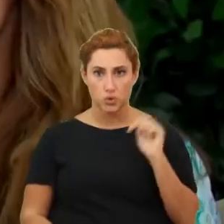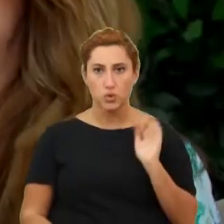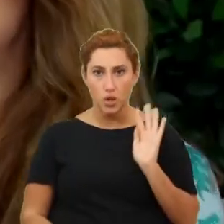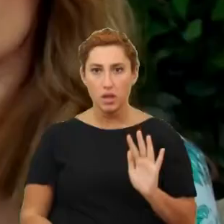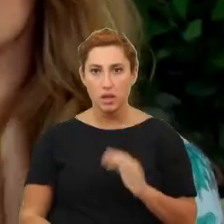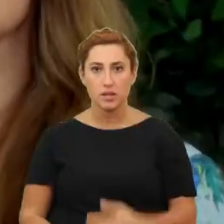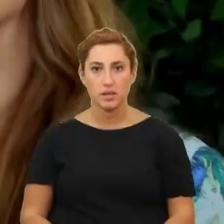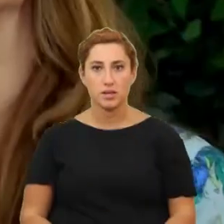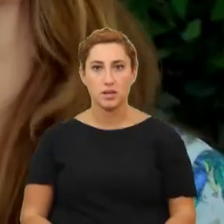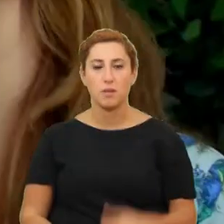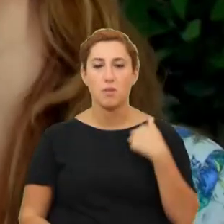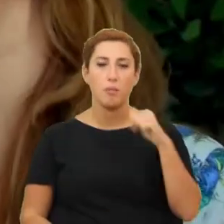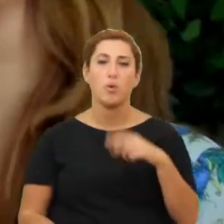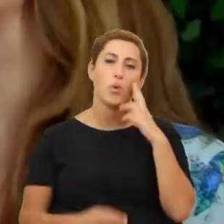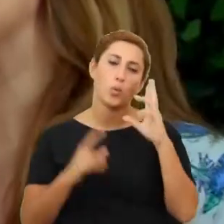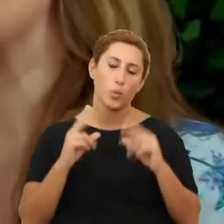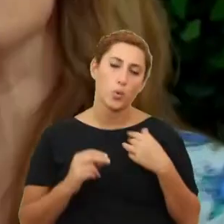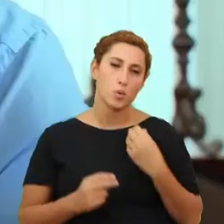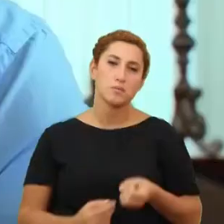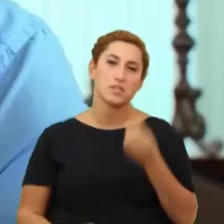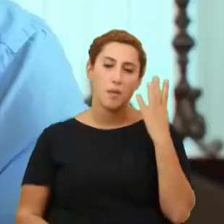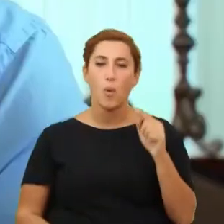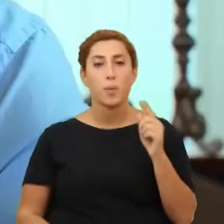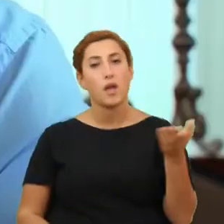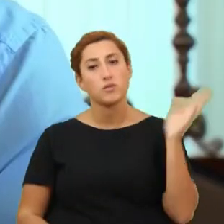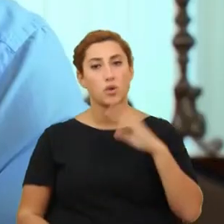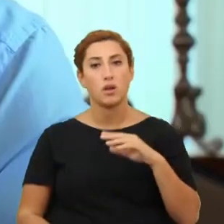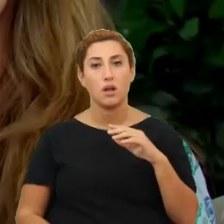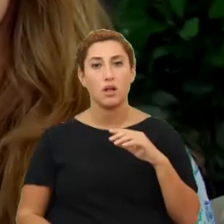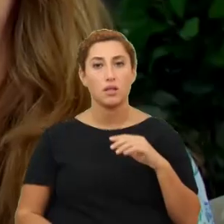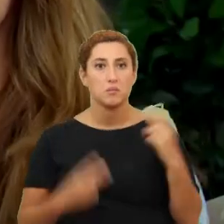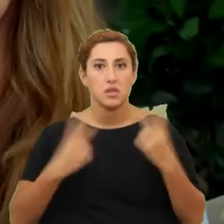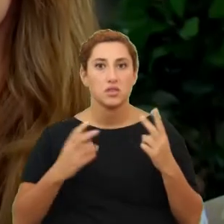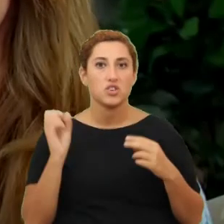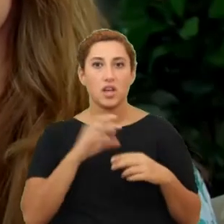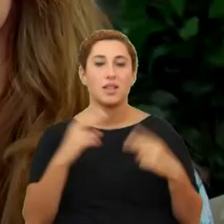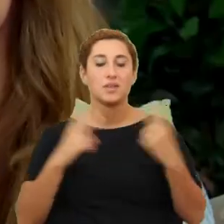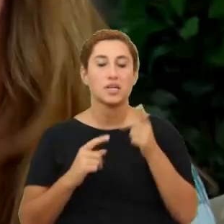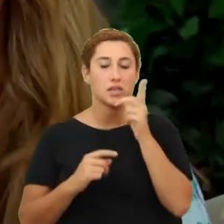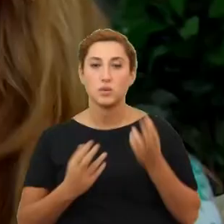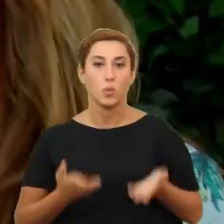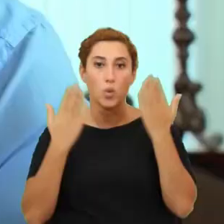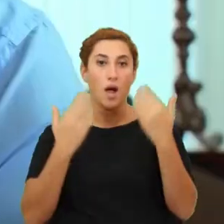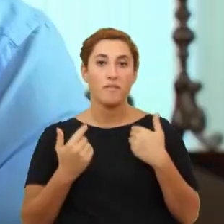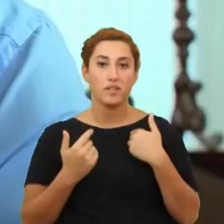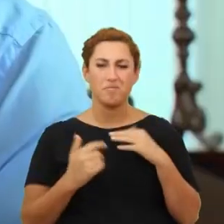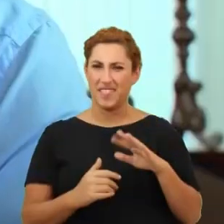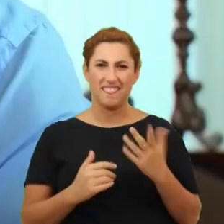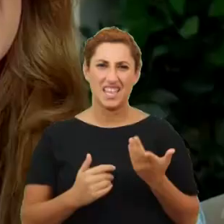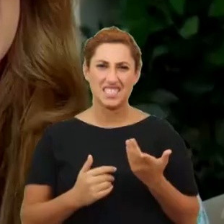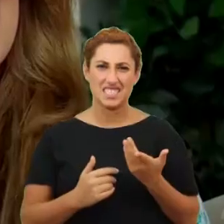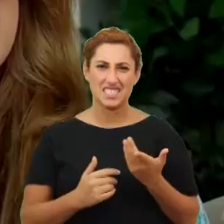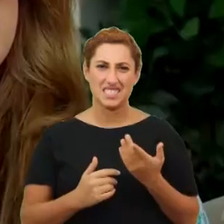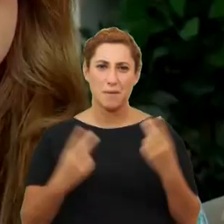ki ben böyle uyuyorum sabah, ondan sonra tak mesaj geldi. Mesaj sesine bir uyandım. Nasıl